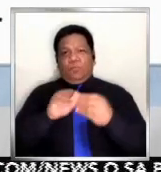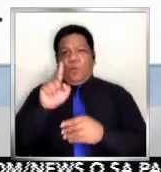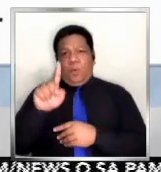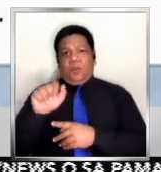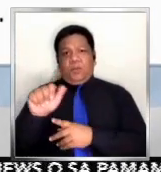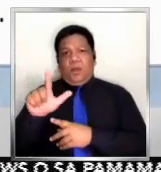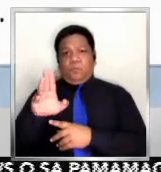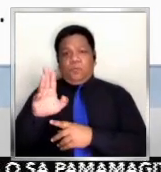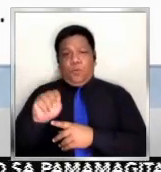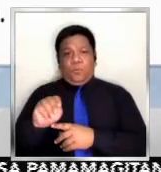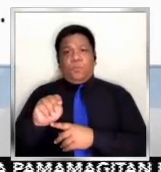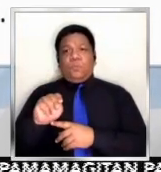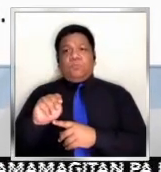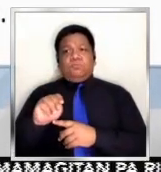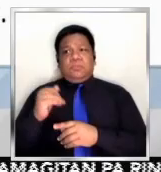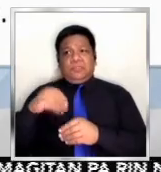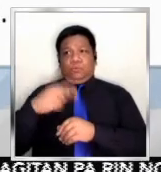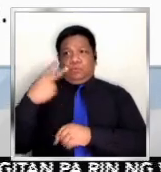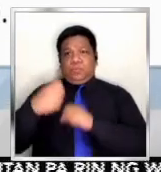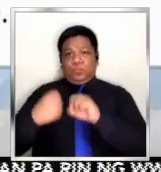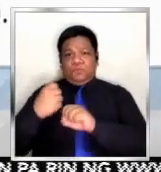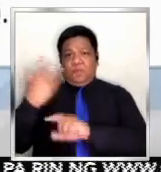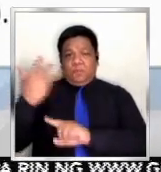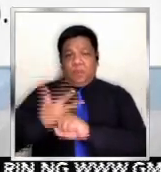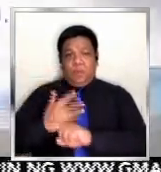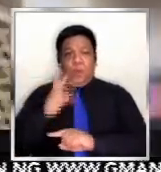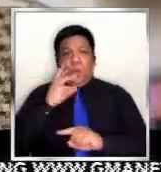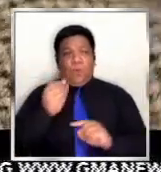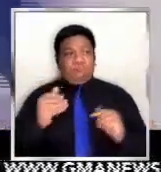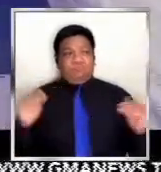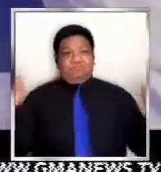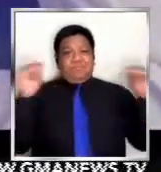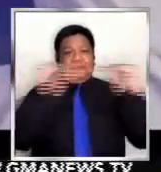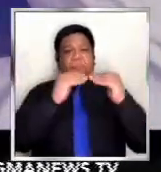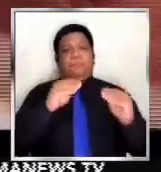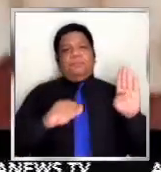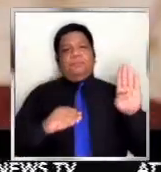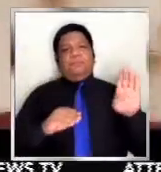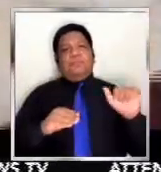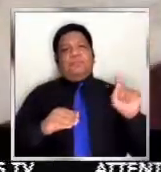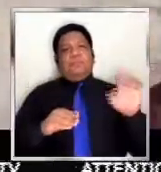5 months ay ang mga music icon din na The Beatles.